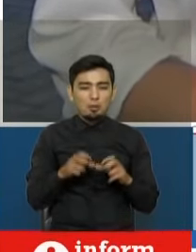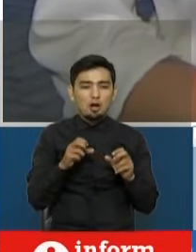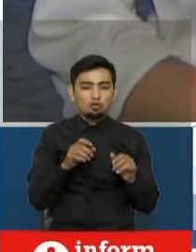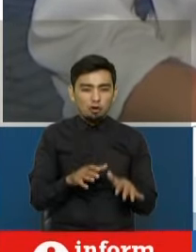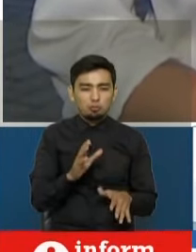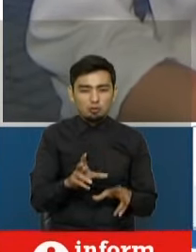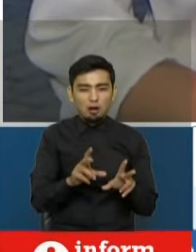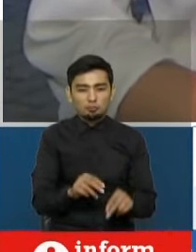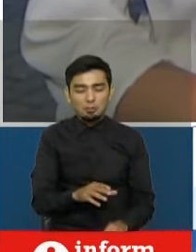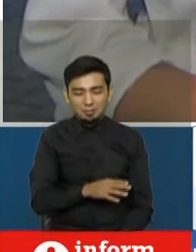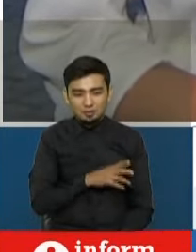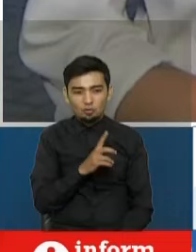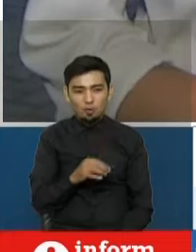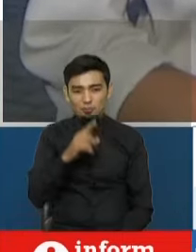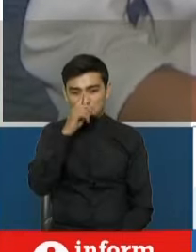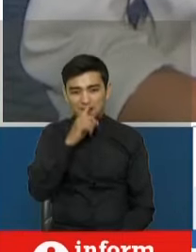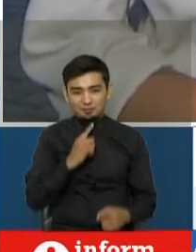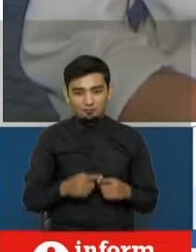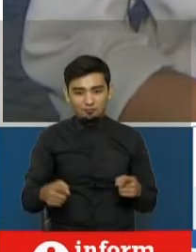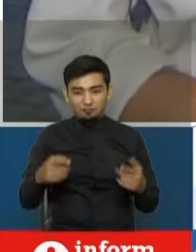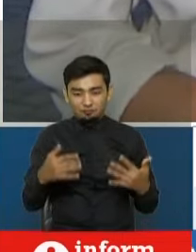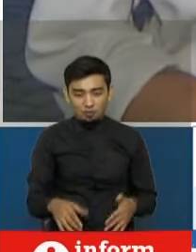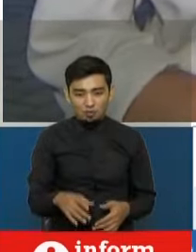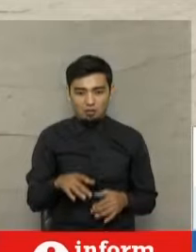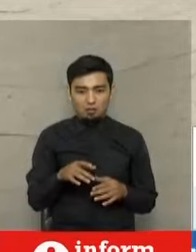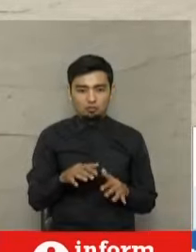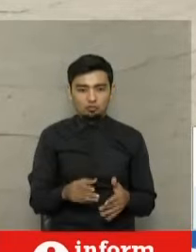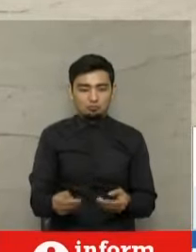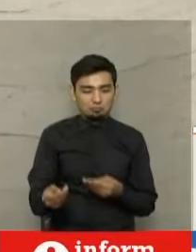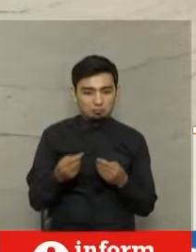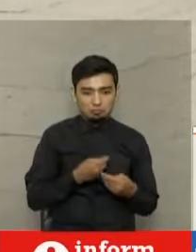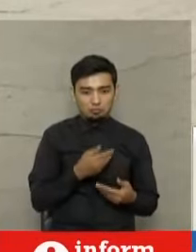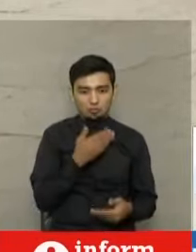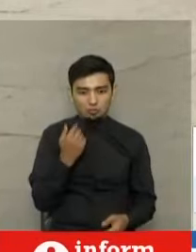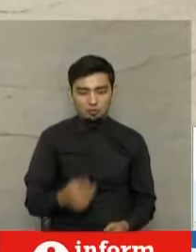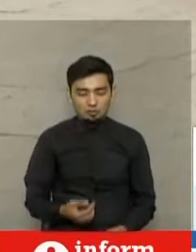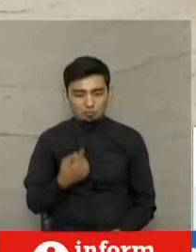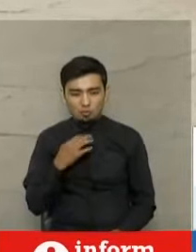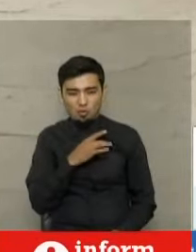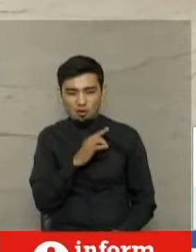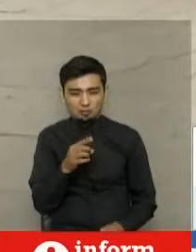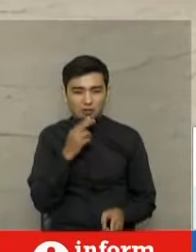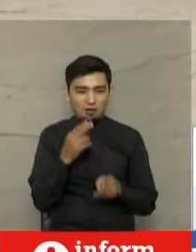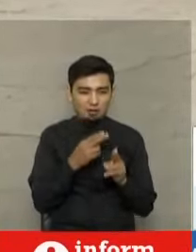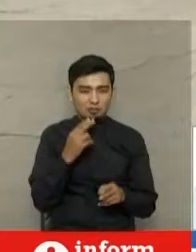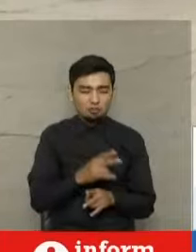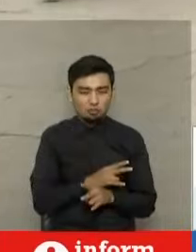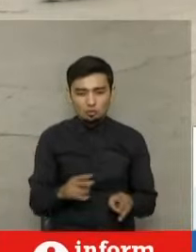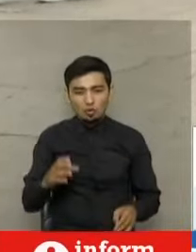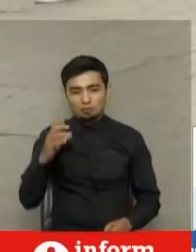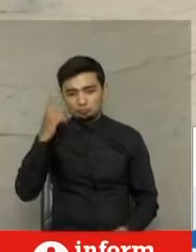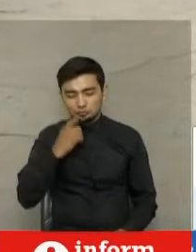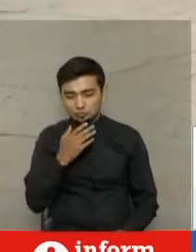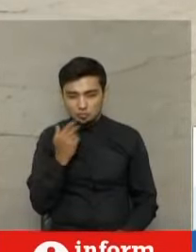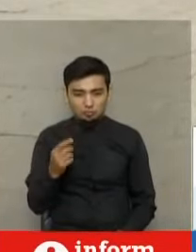беріпті. Дегенмен бір айдан бері еш нәтиже болмаған. Обращались много раз Скат. Ни слуха, ни духа. Бір